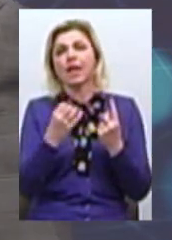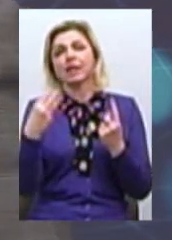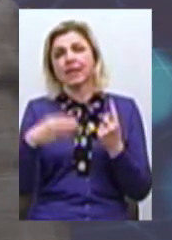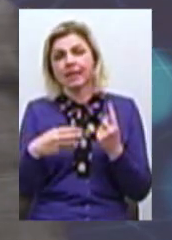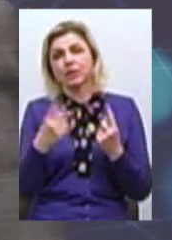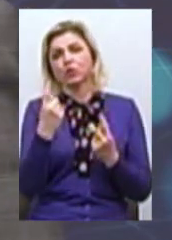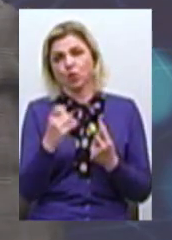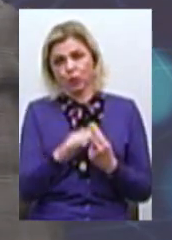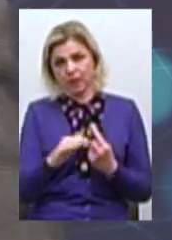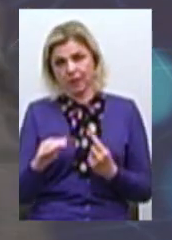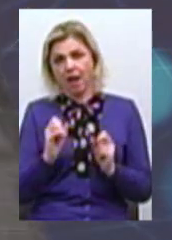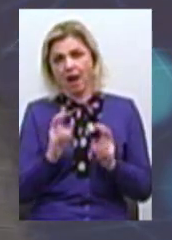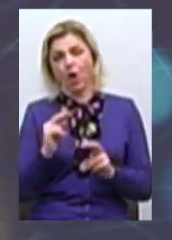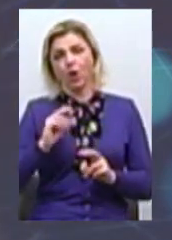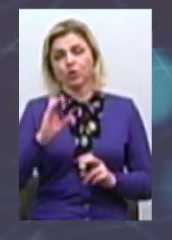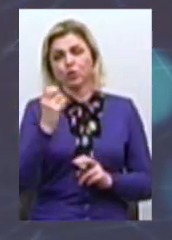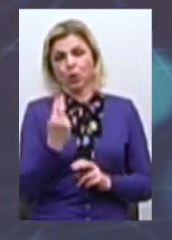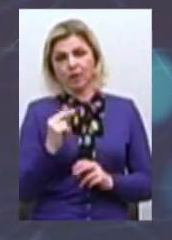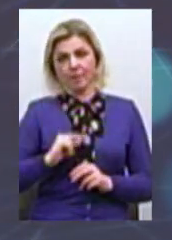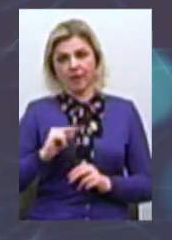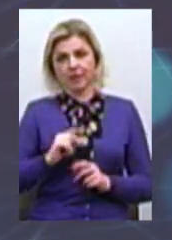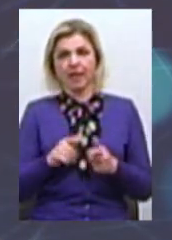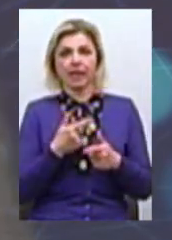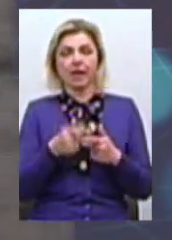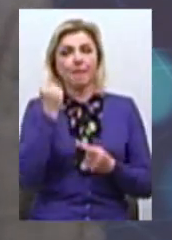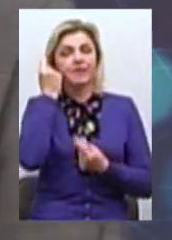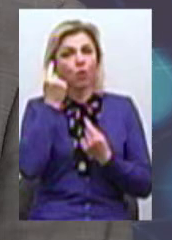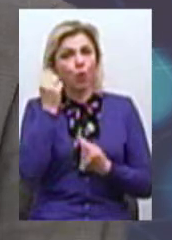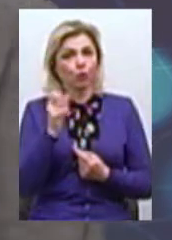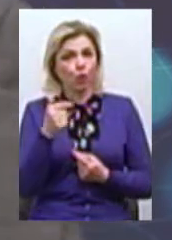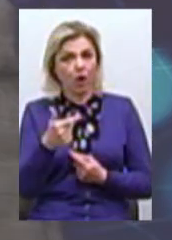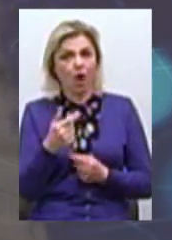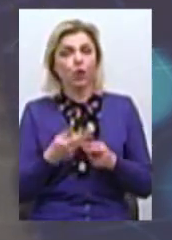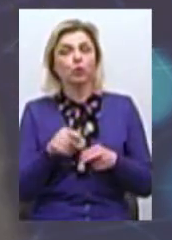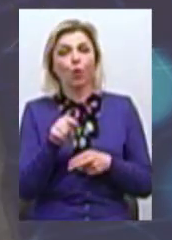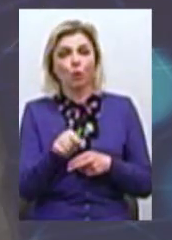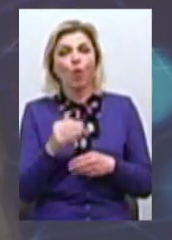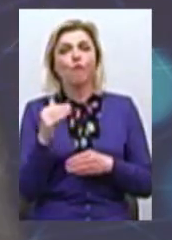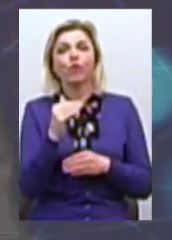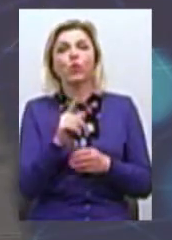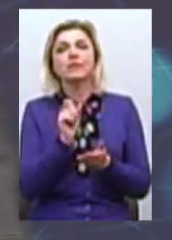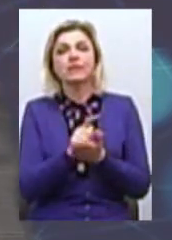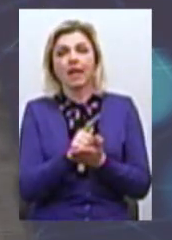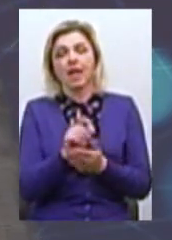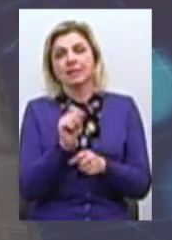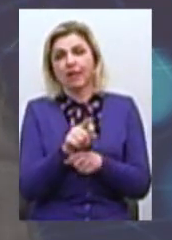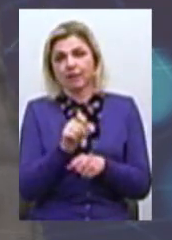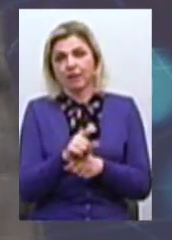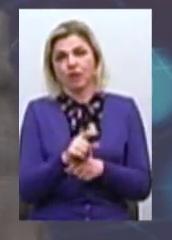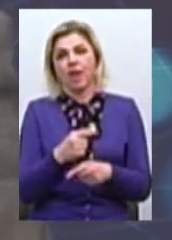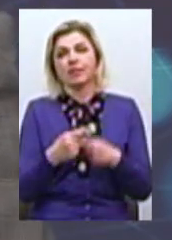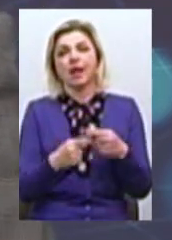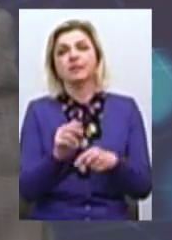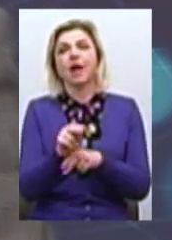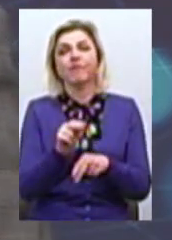як соціальний працівник там, чи психолог. Тому функція наставника або задача наставника, по-перше,